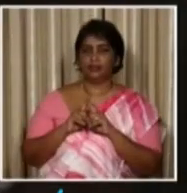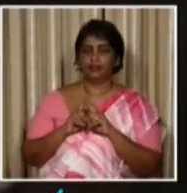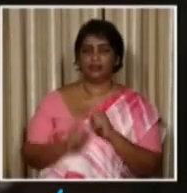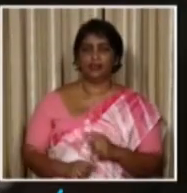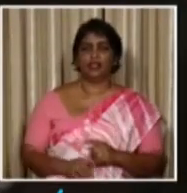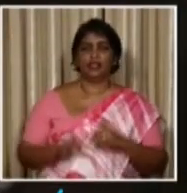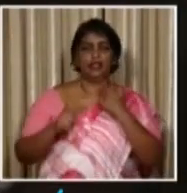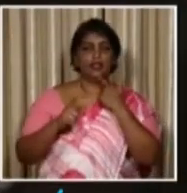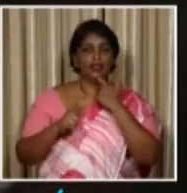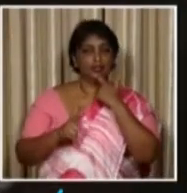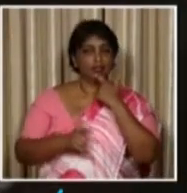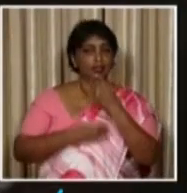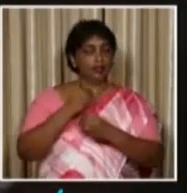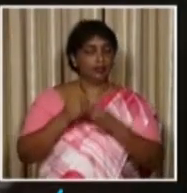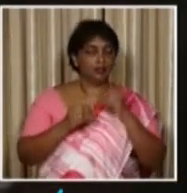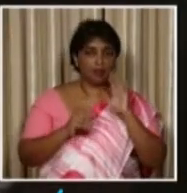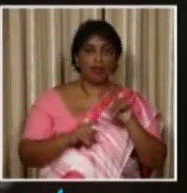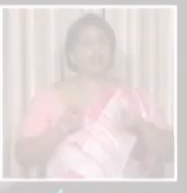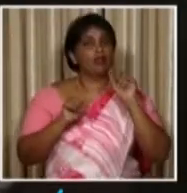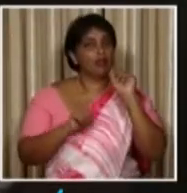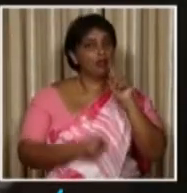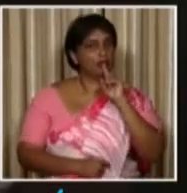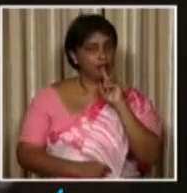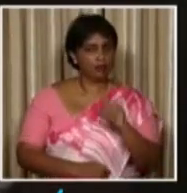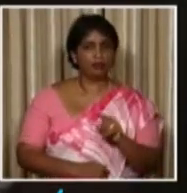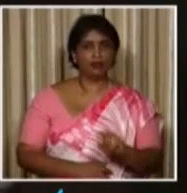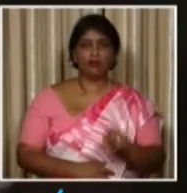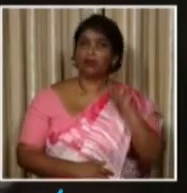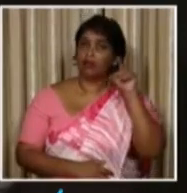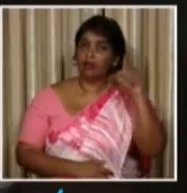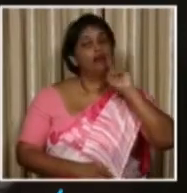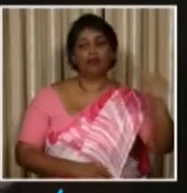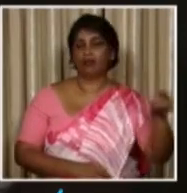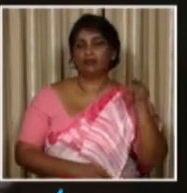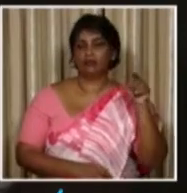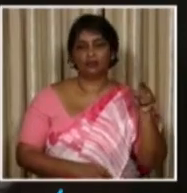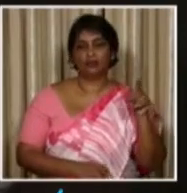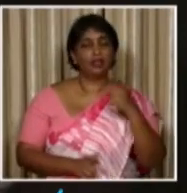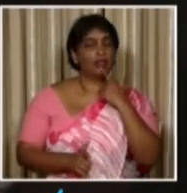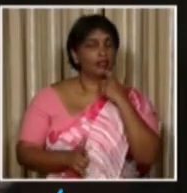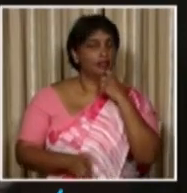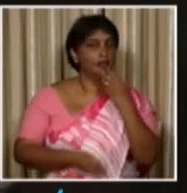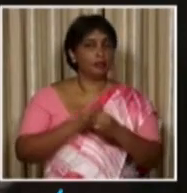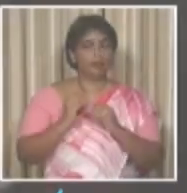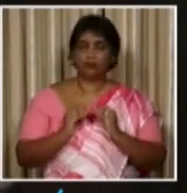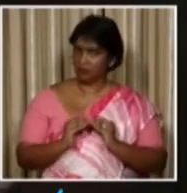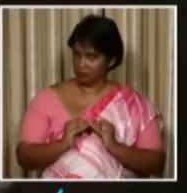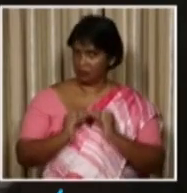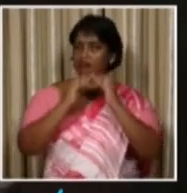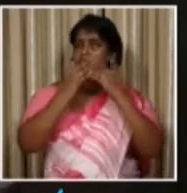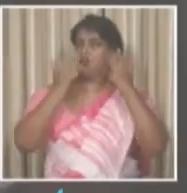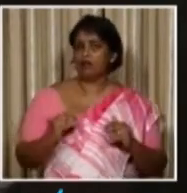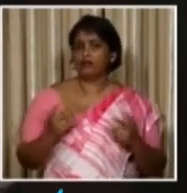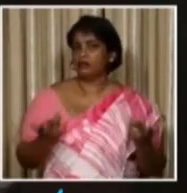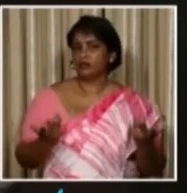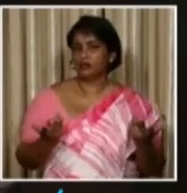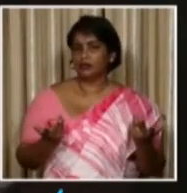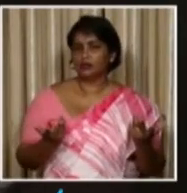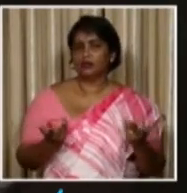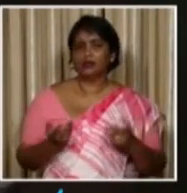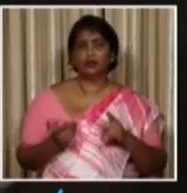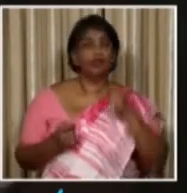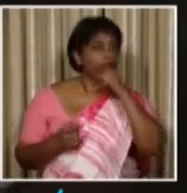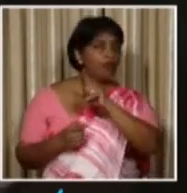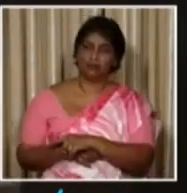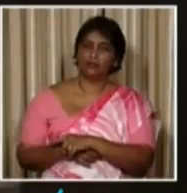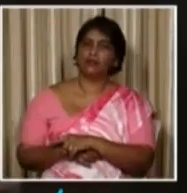තේ ව්‍යාපාරිකයෙකුගේ නමකුත් කිව්වා. ඔබතුමා එතුමාගෙන් මහන්ඩකු තේ නිෂ්පාදනයේ ඉහළ ගිහිල්ලා තියෙනවද පහළ ගිහිල්ලා තියෙනවද කියලා. ඔබතුමා